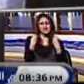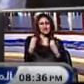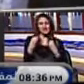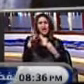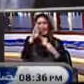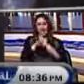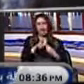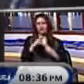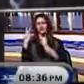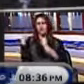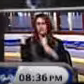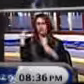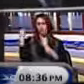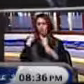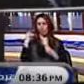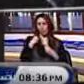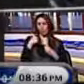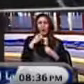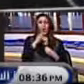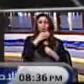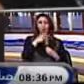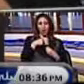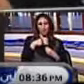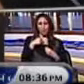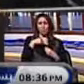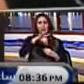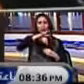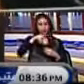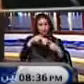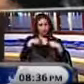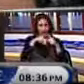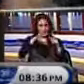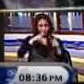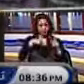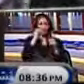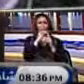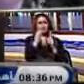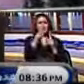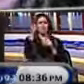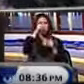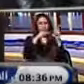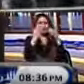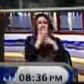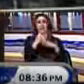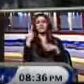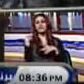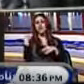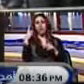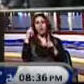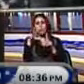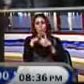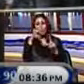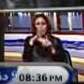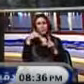على سبيل اللي احنا حضرتك هو يمطوح فيهم شويه لغايه لما يعمل متابعه على التليفون. وجينا حضرتك